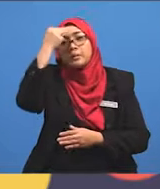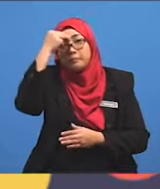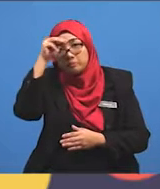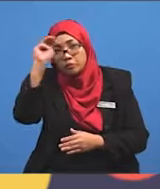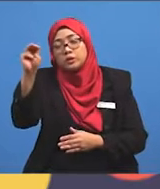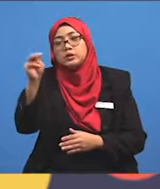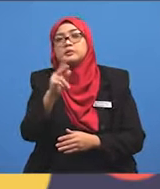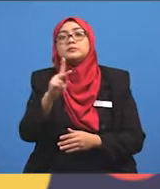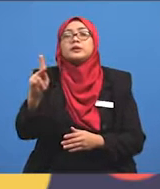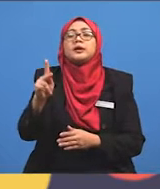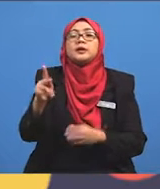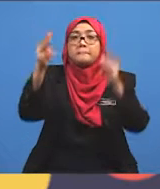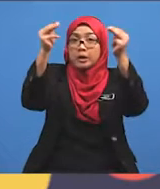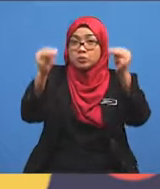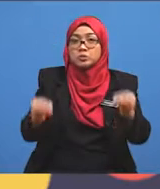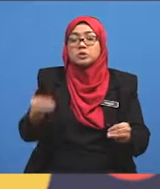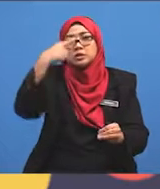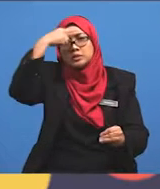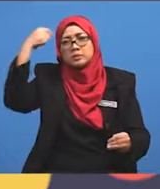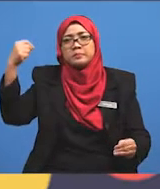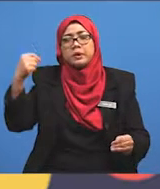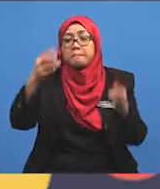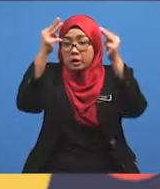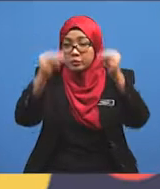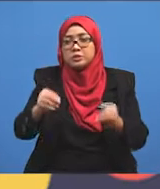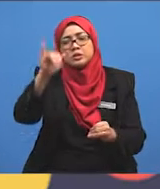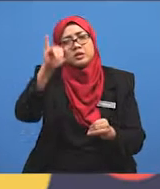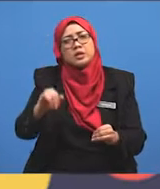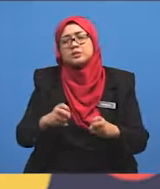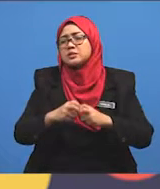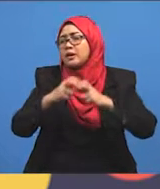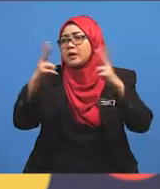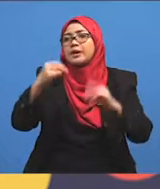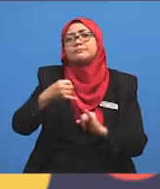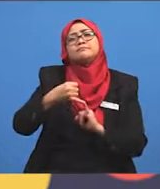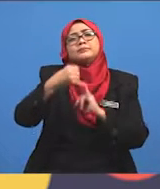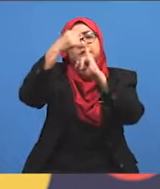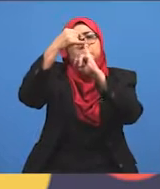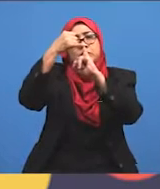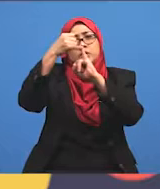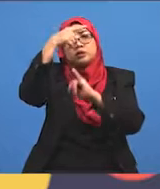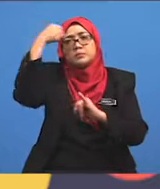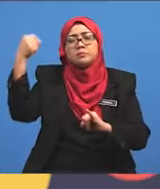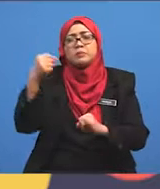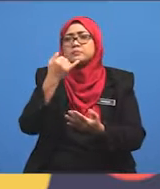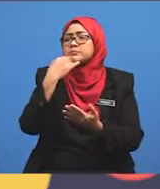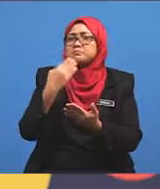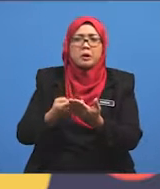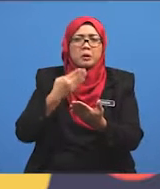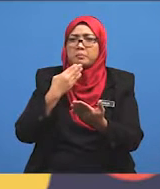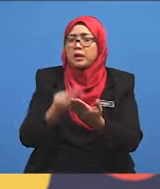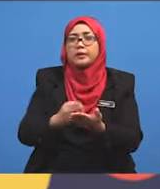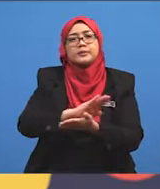makhluk yang paling istimewa kerana Allah telah menjadikan manusia dengan sebaik-baik kejadian. Tak